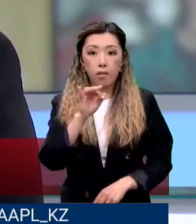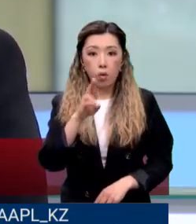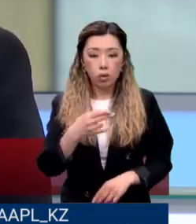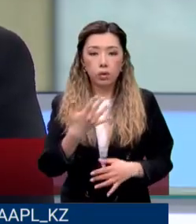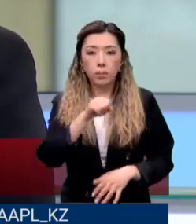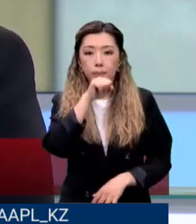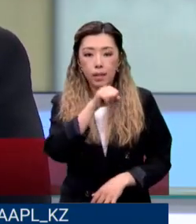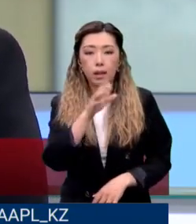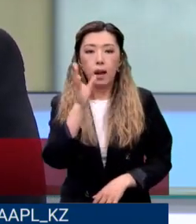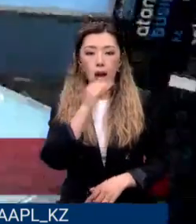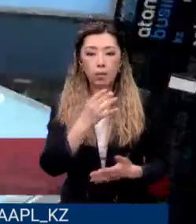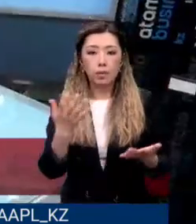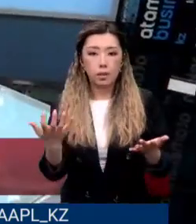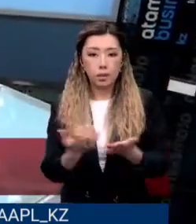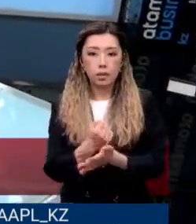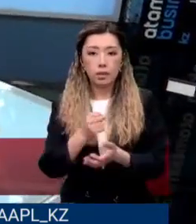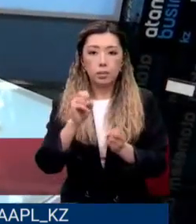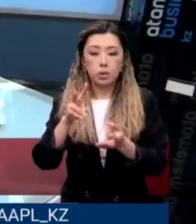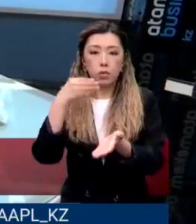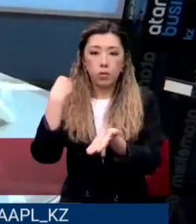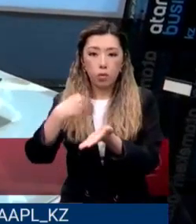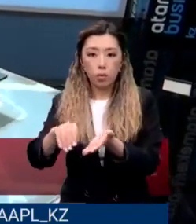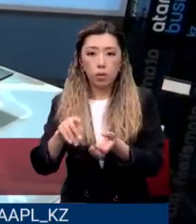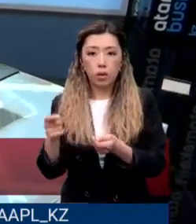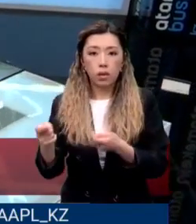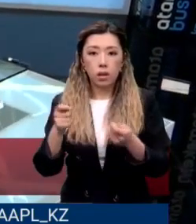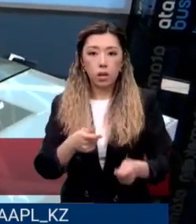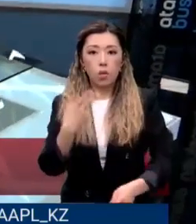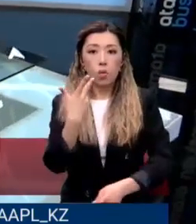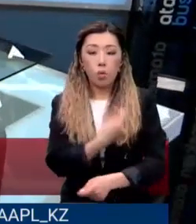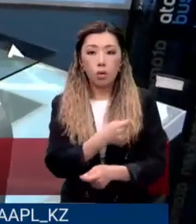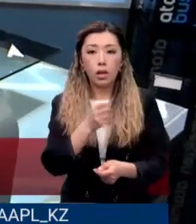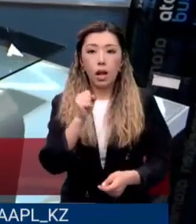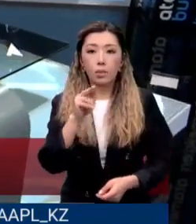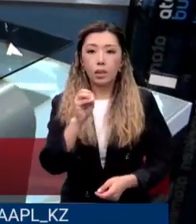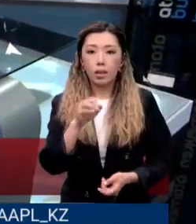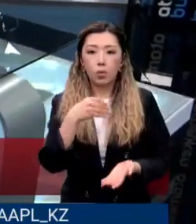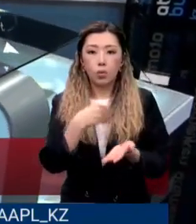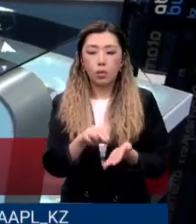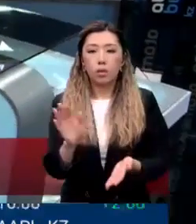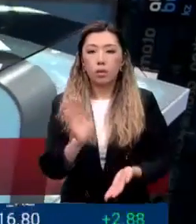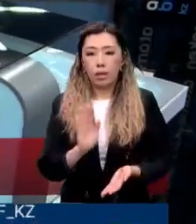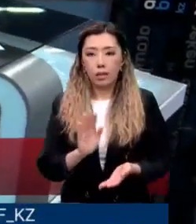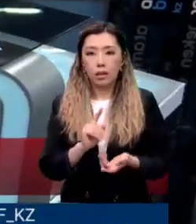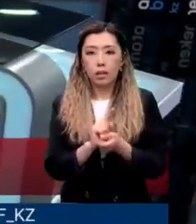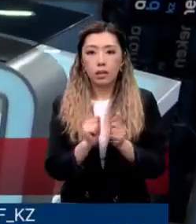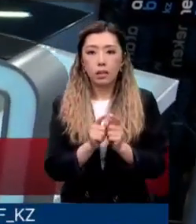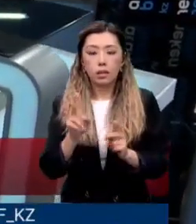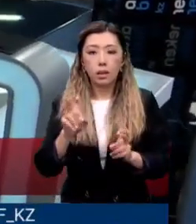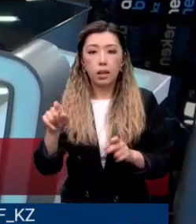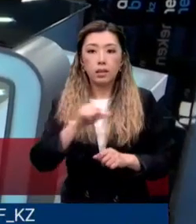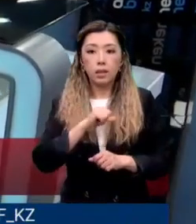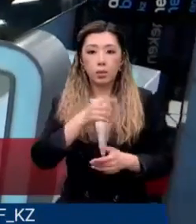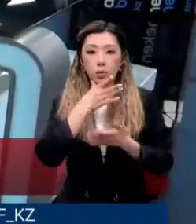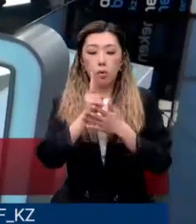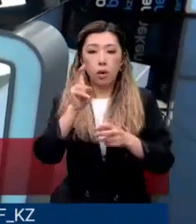И я более того хочу сказать, что это не просто такой укол, который пошел в аптеке, купил и применил. То есть там сам